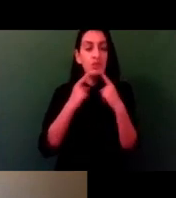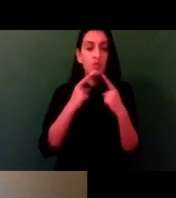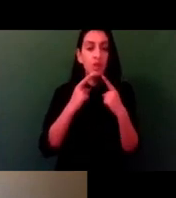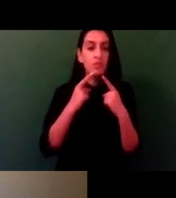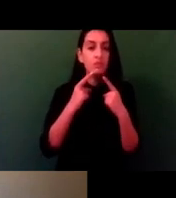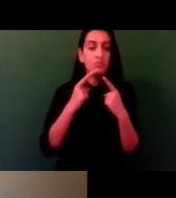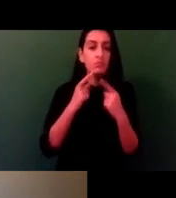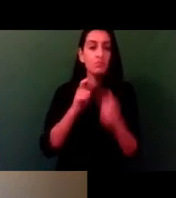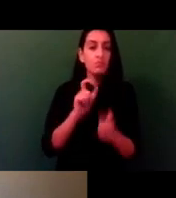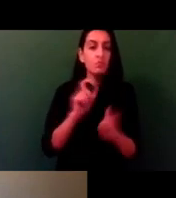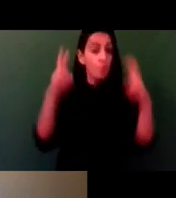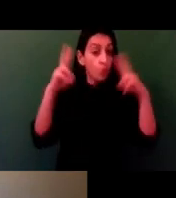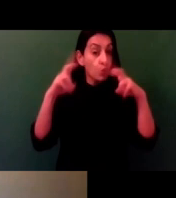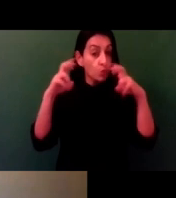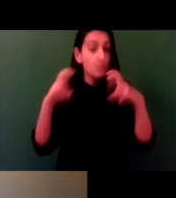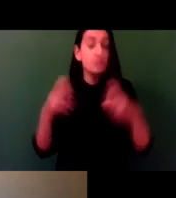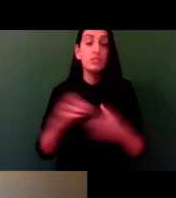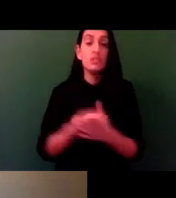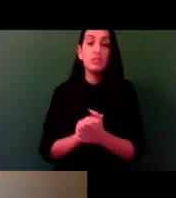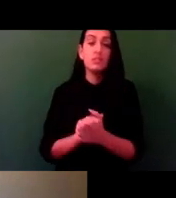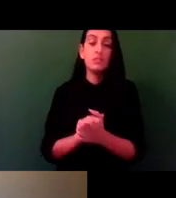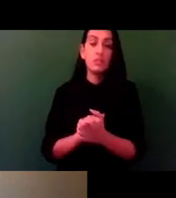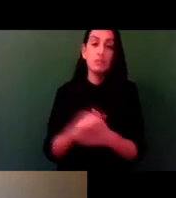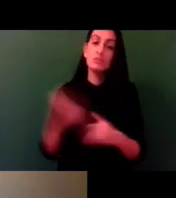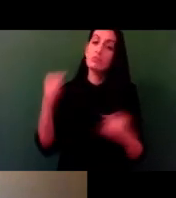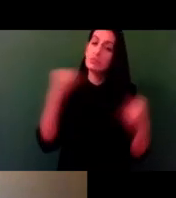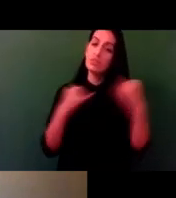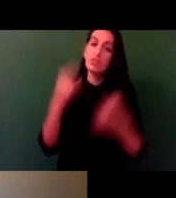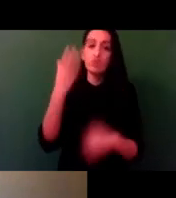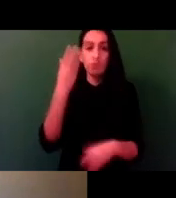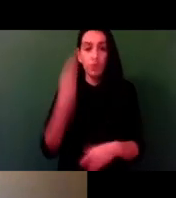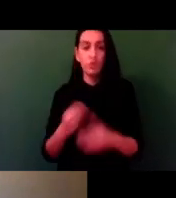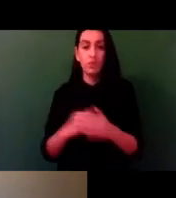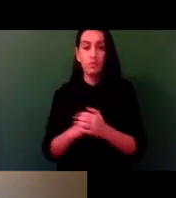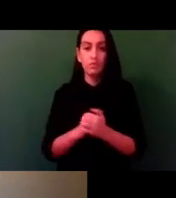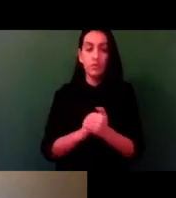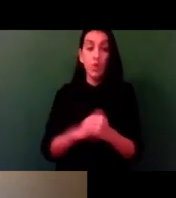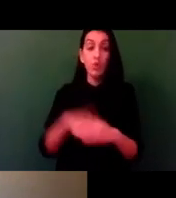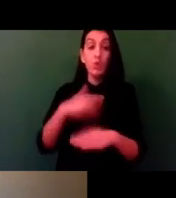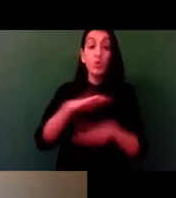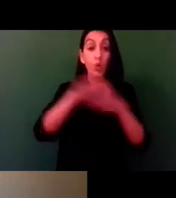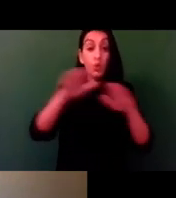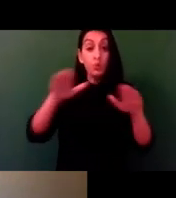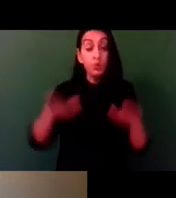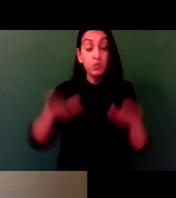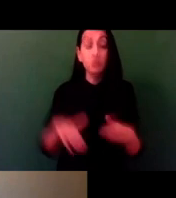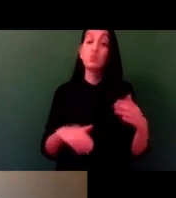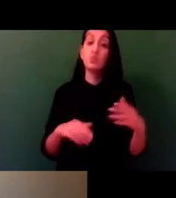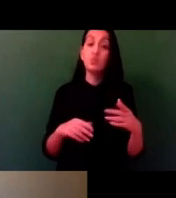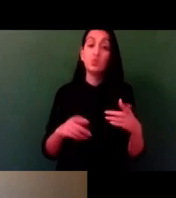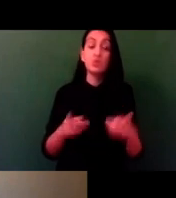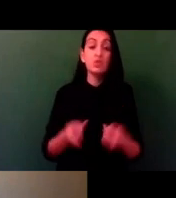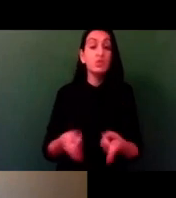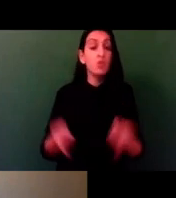bir tartışmamız olacak. Daha sonra da bütün oturumları kapsayacak şekilde daha geniş bir